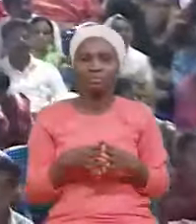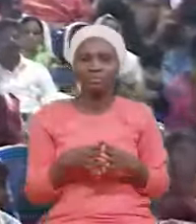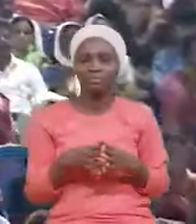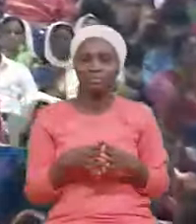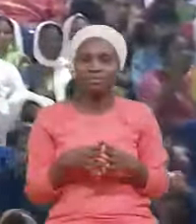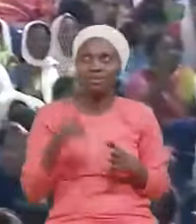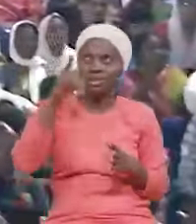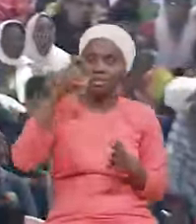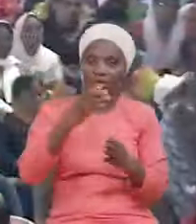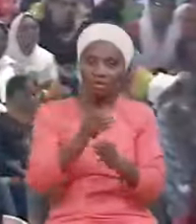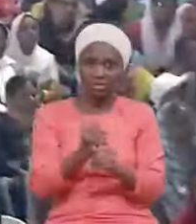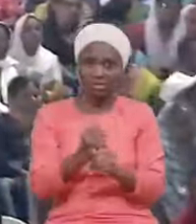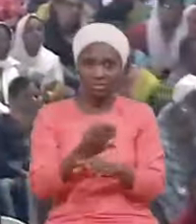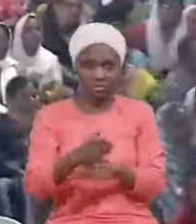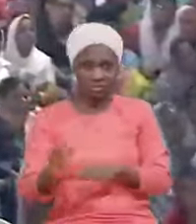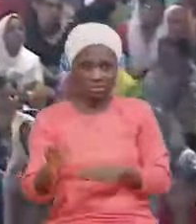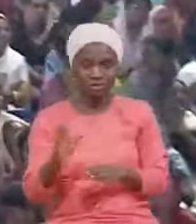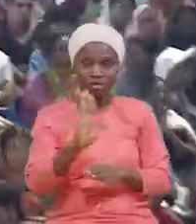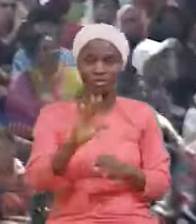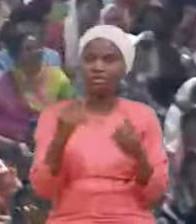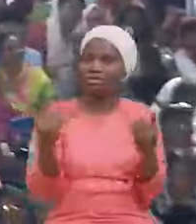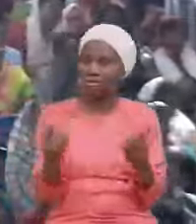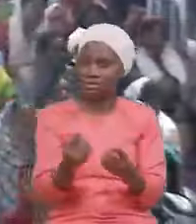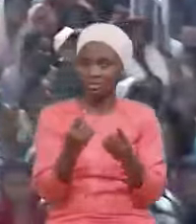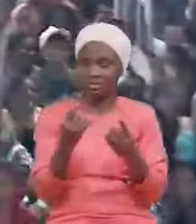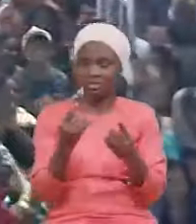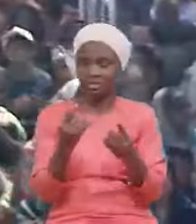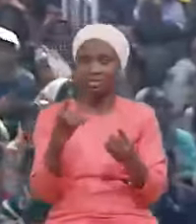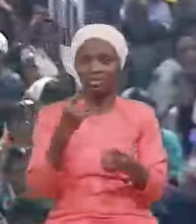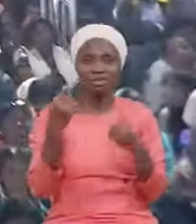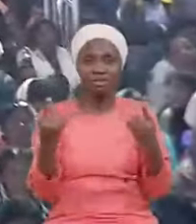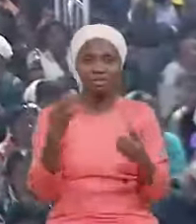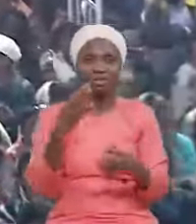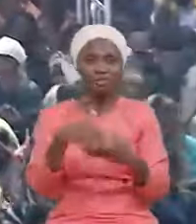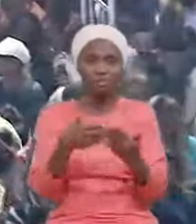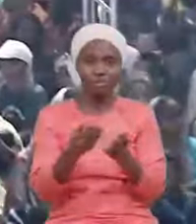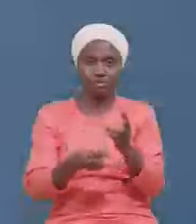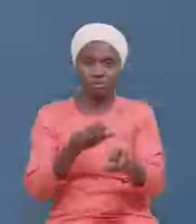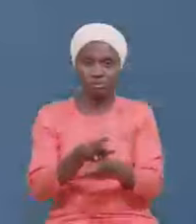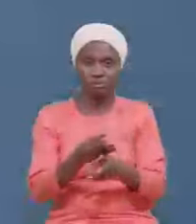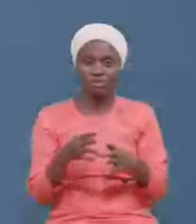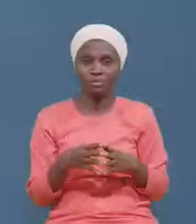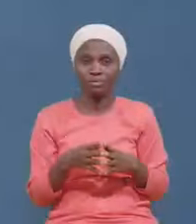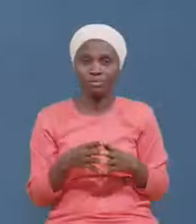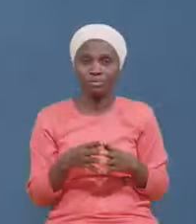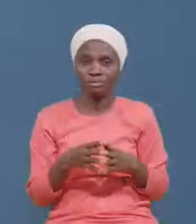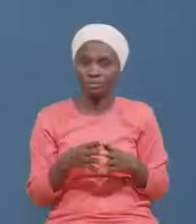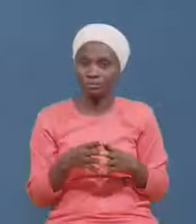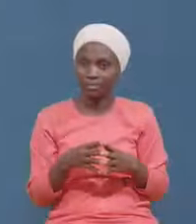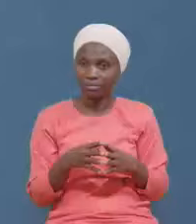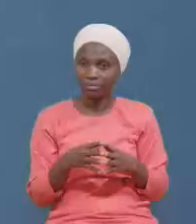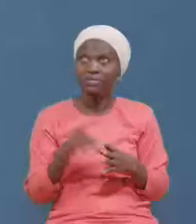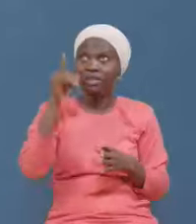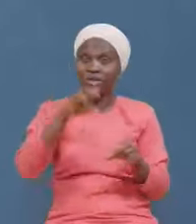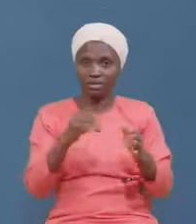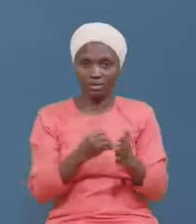తొలగించేస్తాడు. It takes away the sin of the world. ఆయన లోక పాపములను తొలగించి వేస్తాడు. He did it